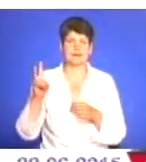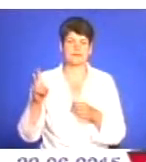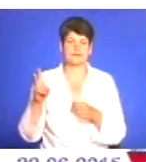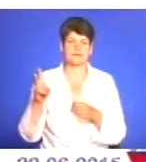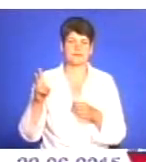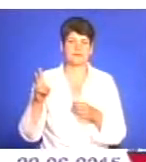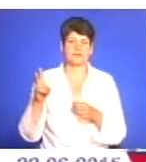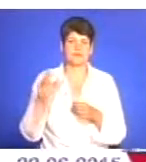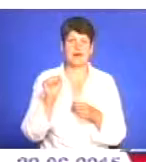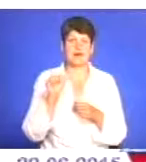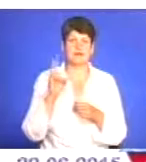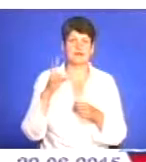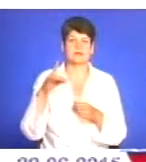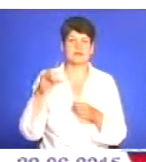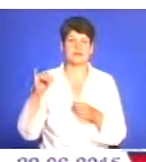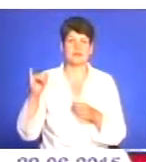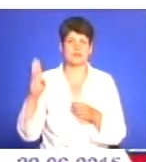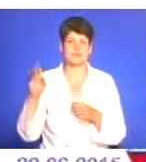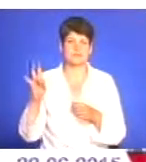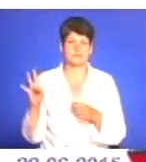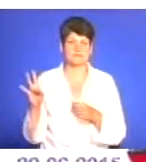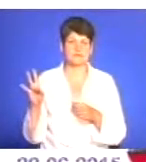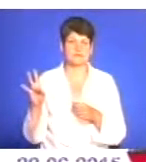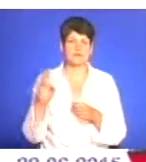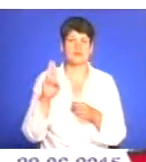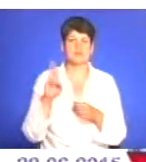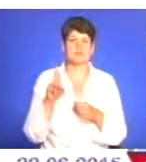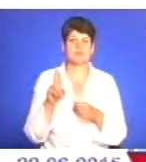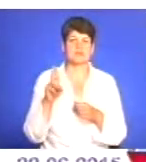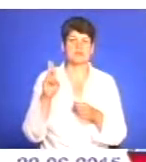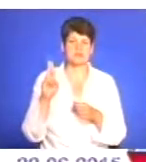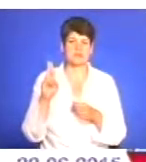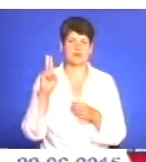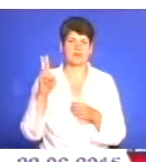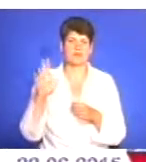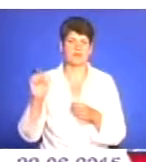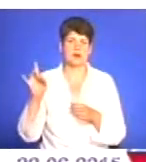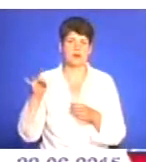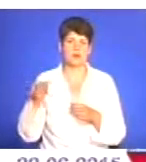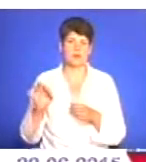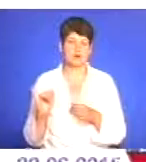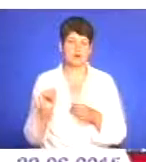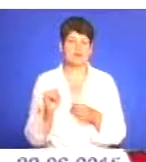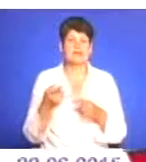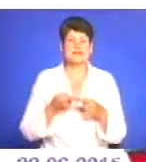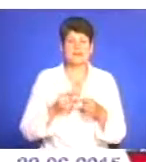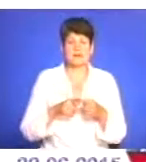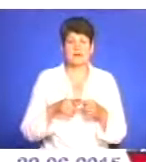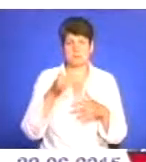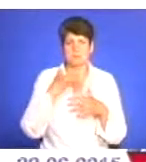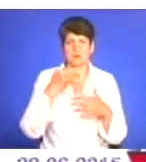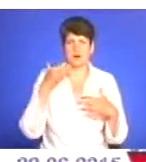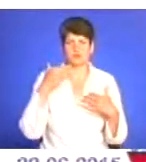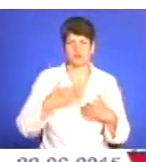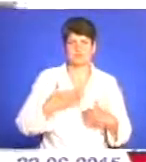і Андріїшин, і Шкварло, Іван, це всі багато таких. У